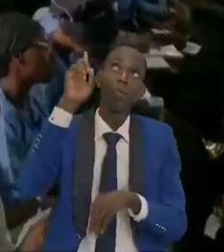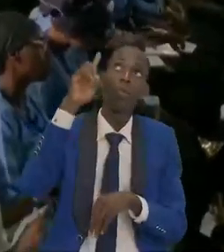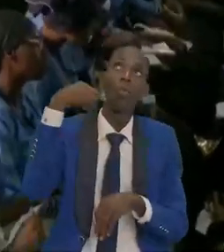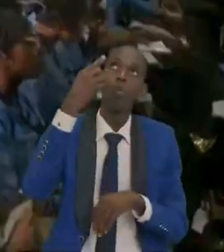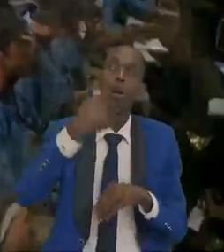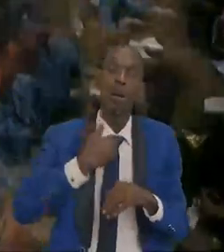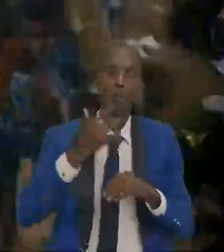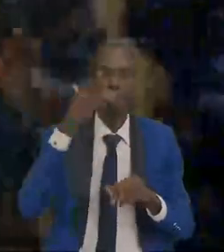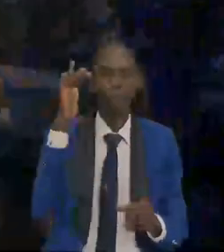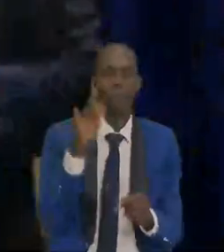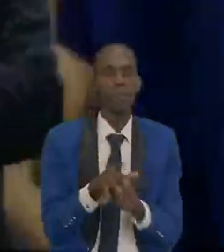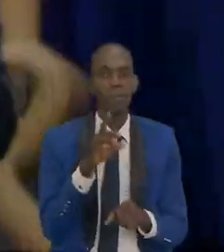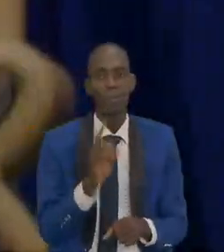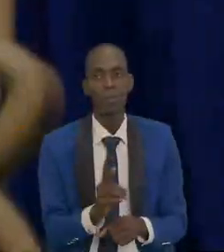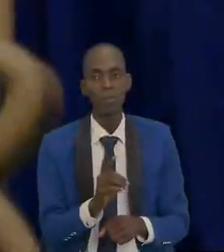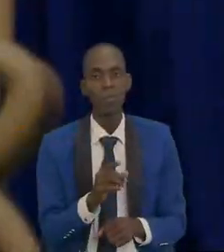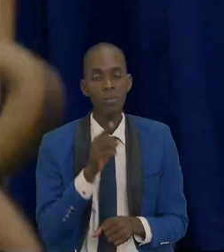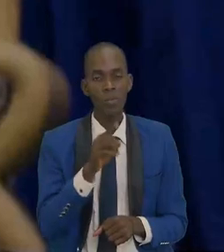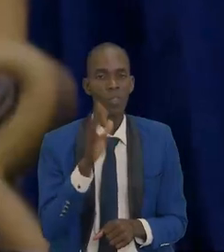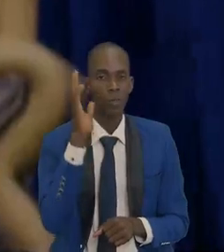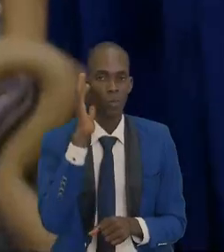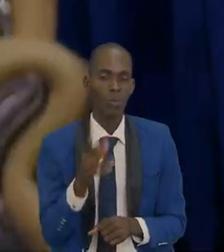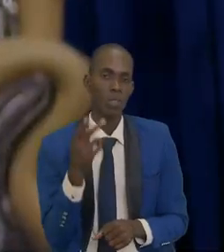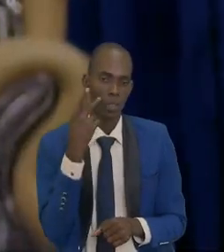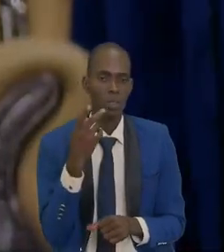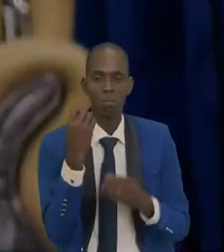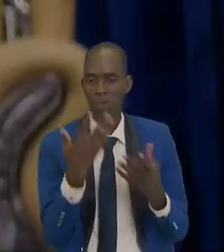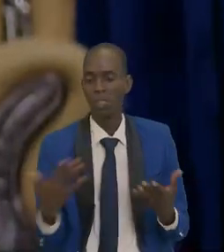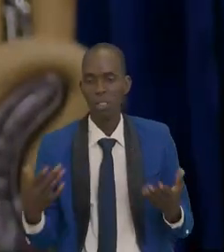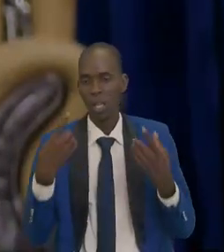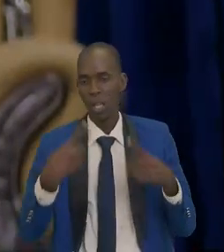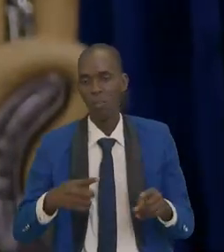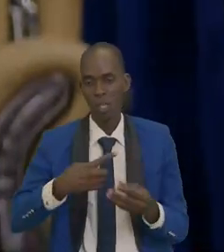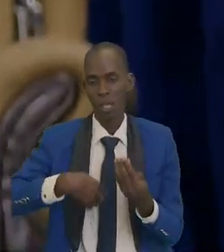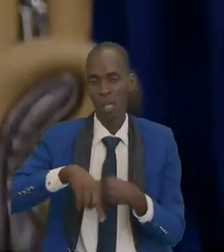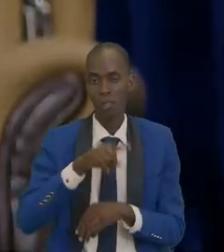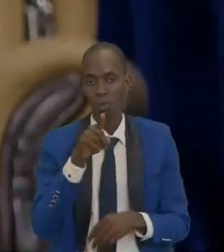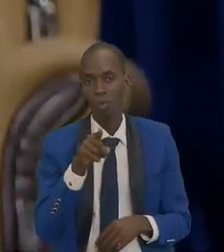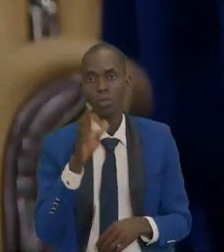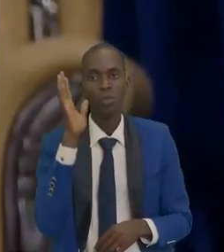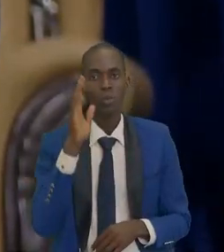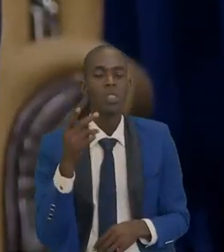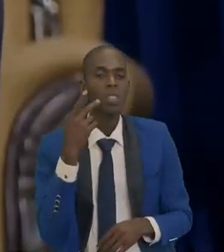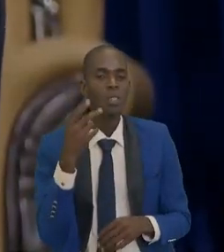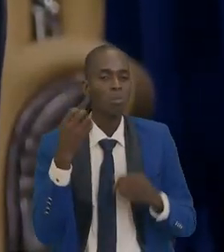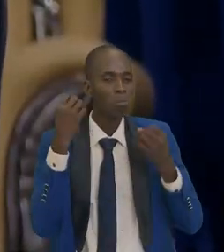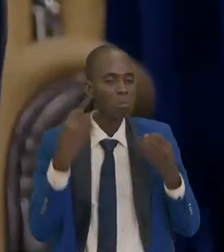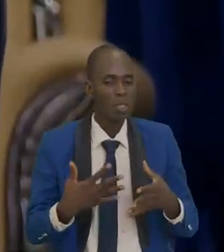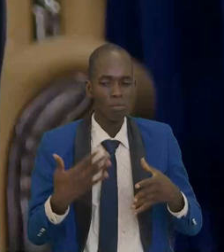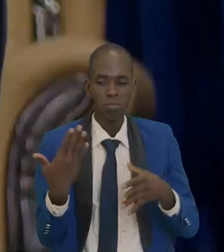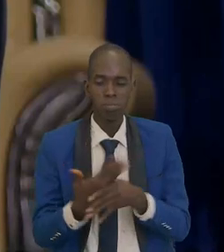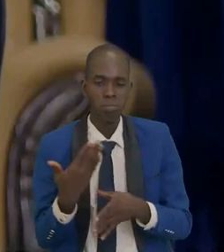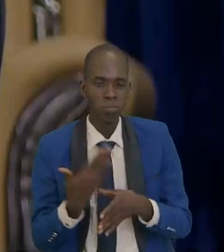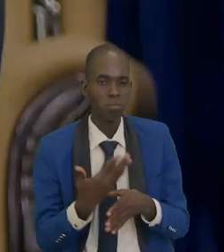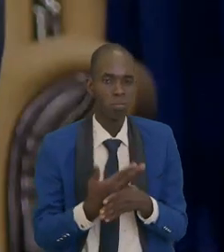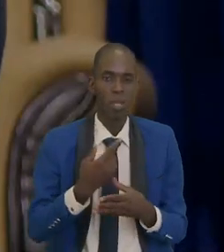promesse. Vous verrez beaucoup de choses autour de vous. Vous verrez plusieurs distractions